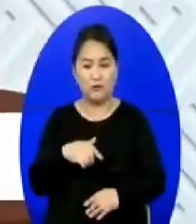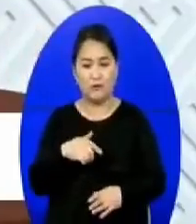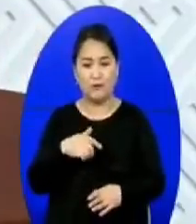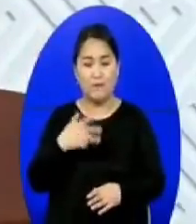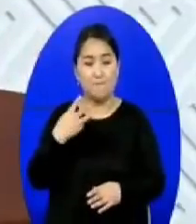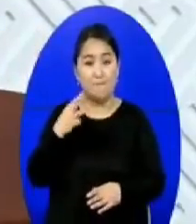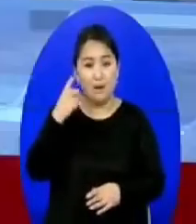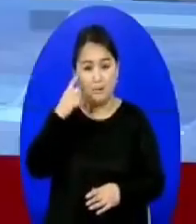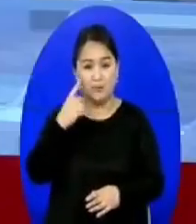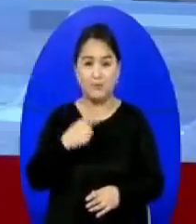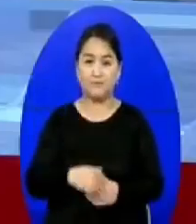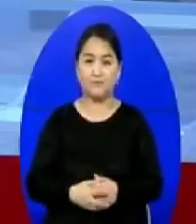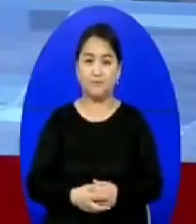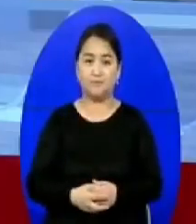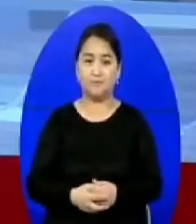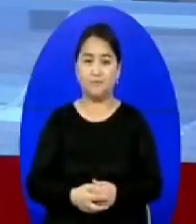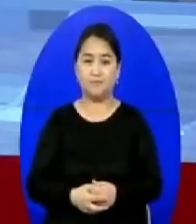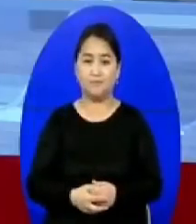байх боломжтой.